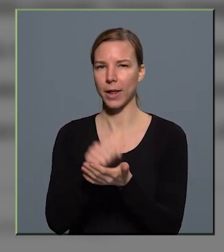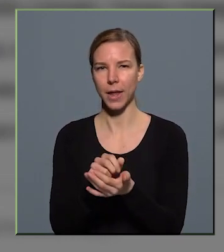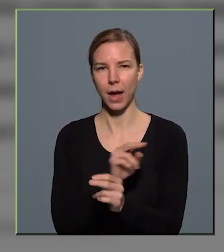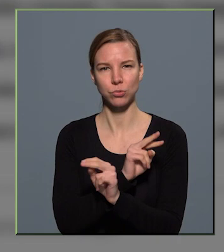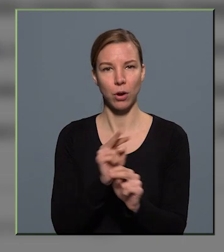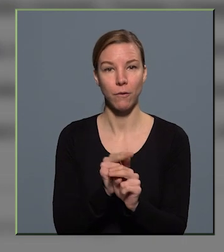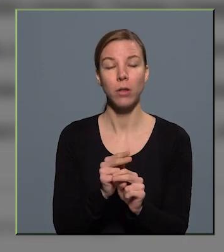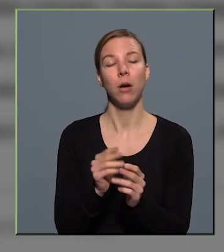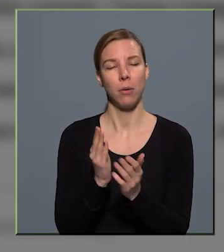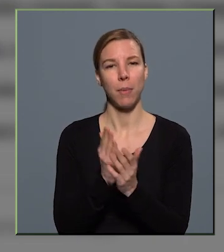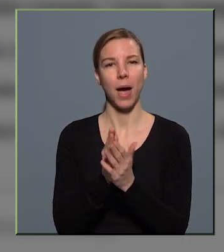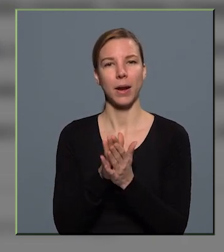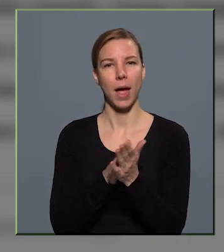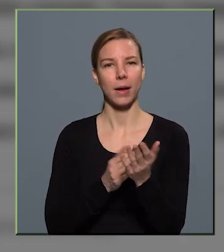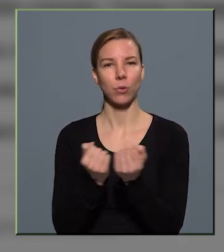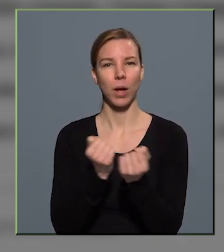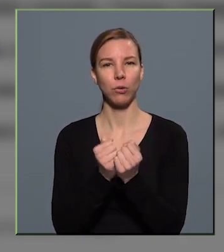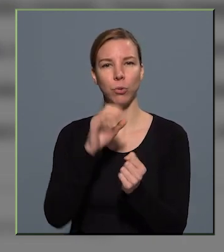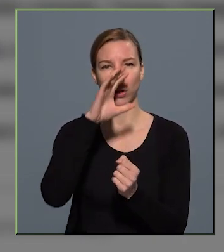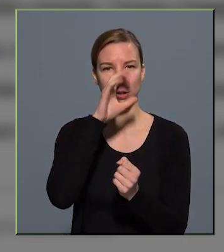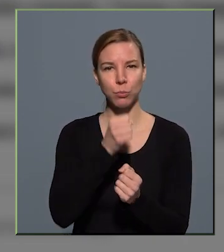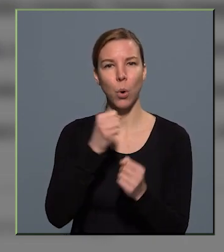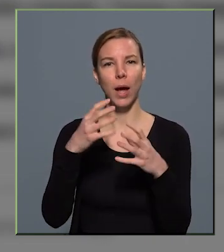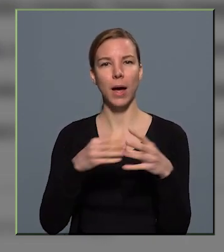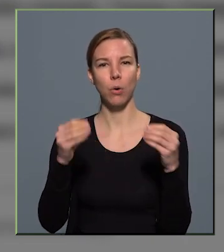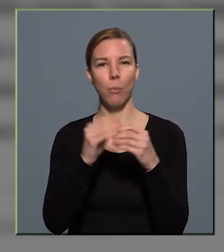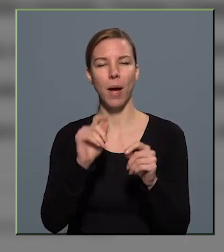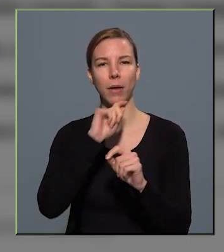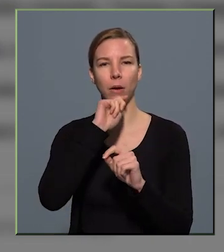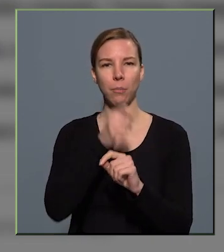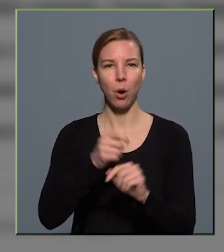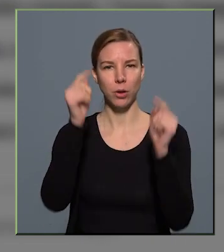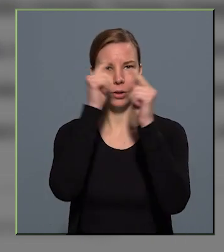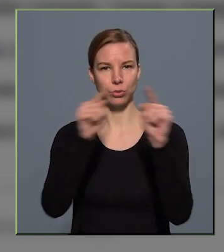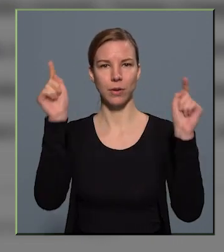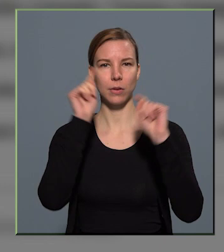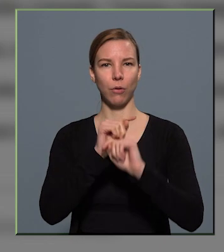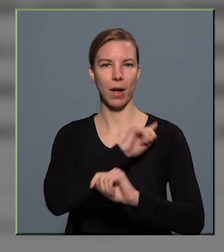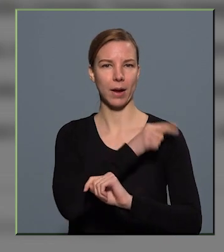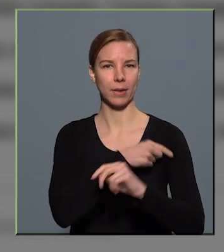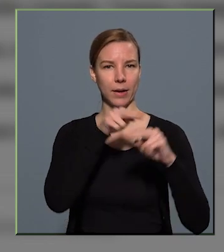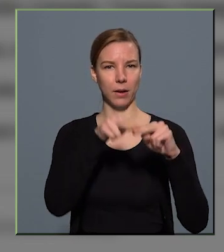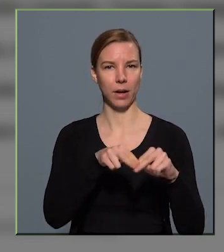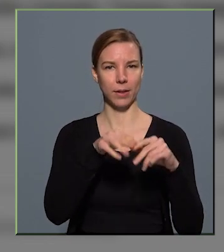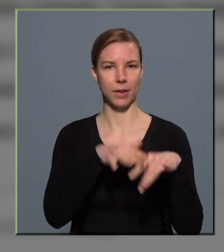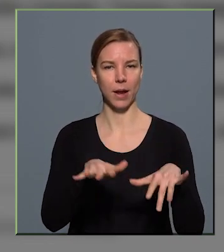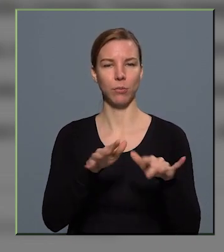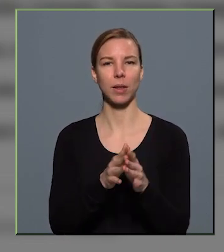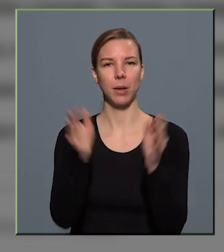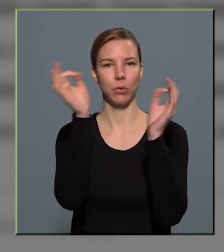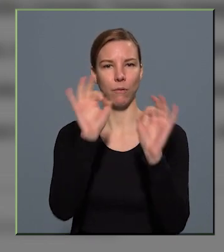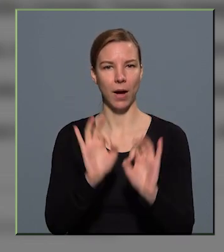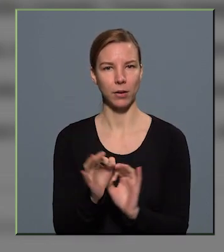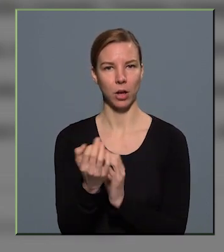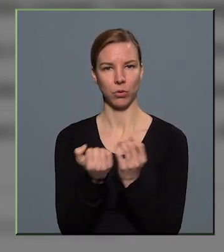kezdtük az együttműködést a bolgár, a román, a magyar és a szlovák energiarendszert üzemeltető vállalatok között,